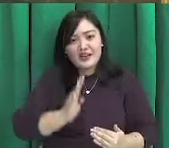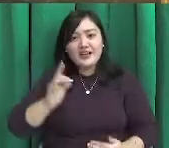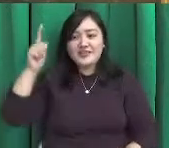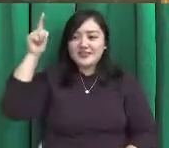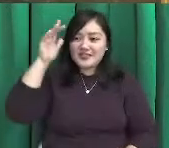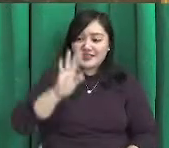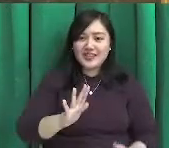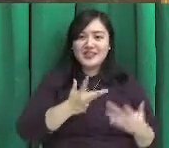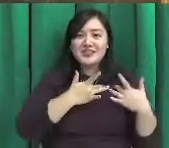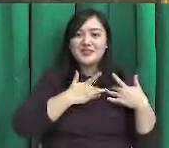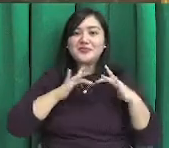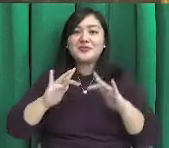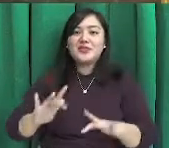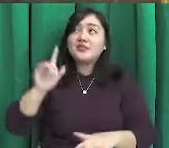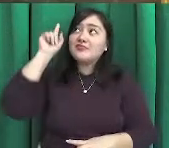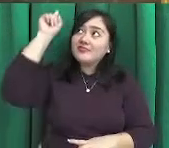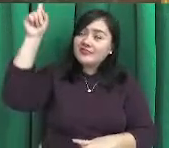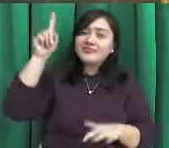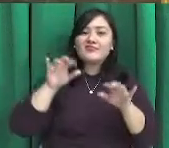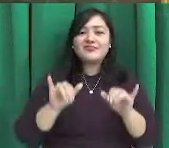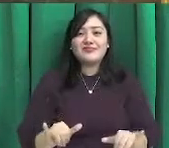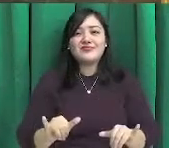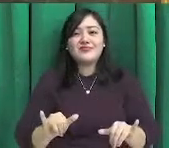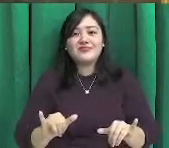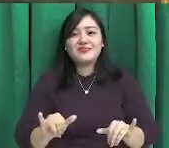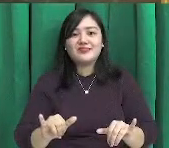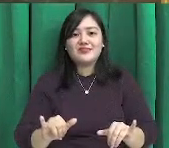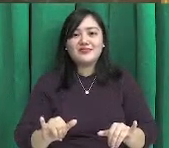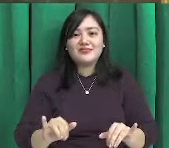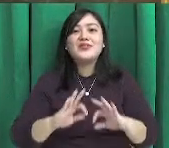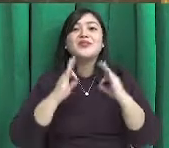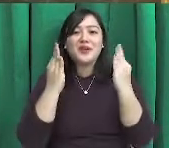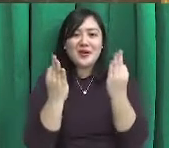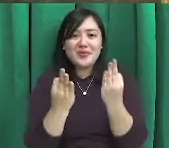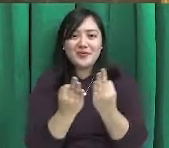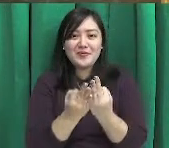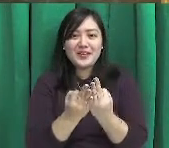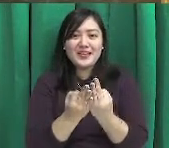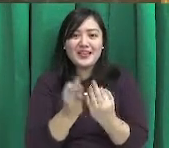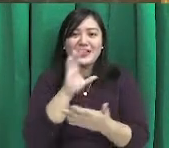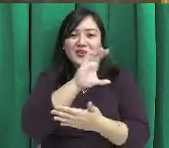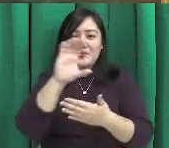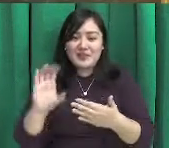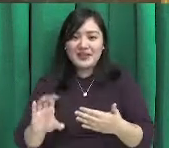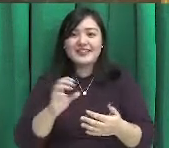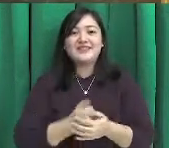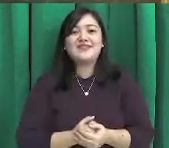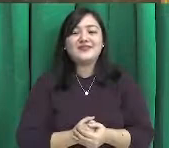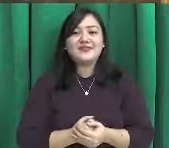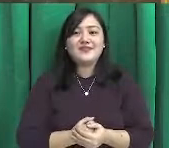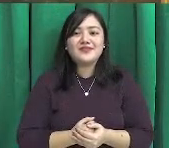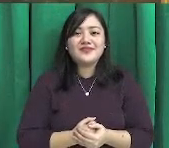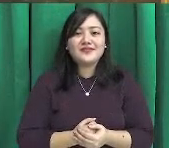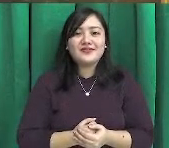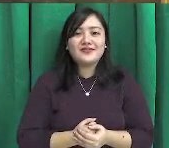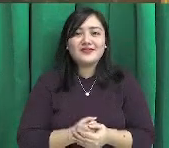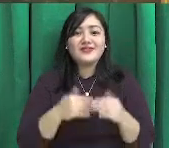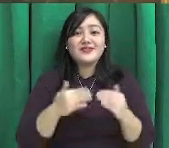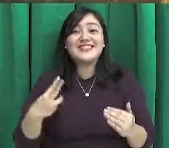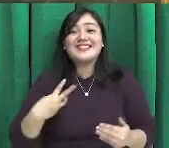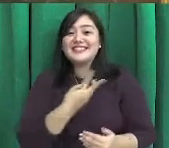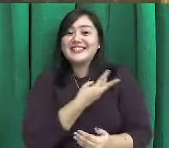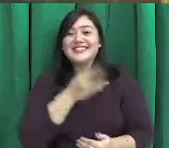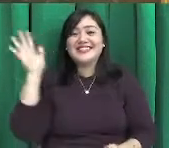mag-asawa pa rin kayo. Amen. At buo pa ang pamilya. Amen. That's something? All right, so kami po'y magpapaalam na, mga kapatid, kasi